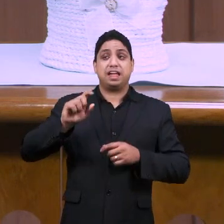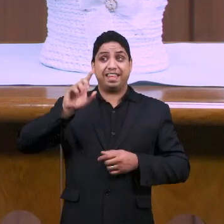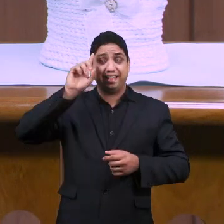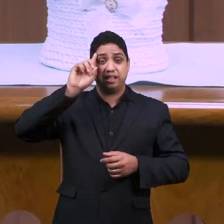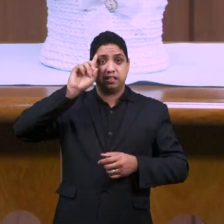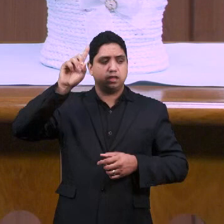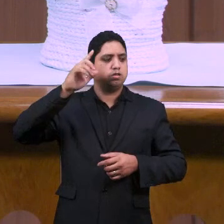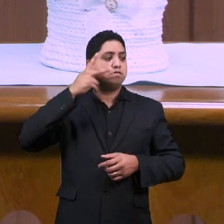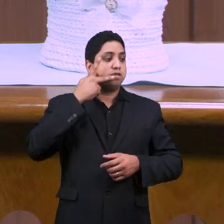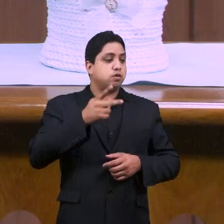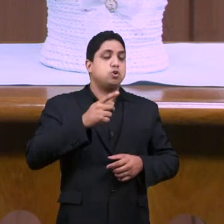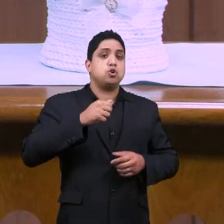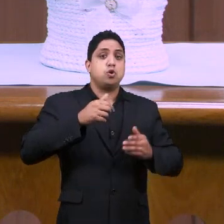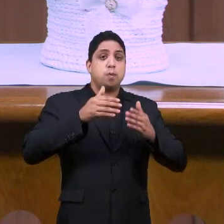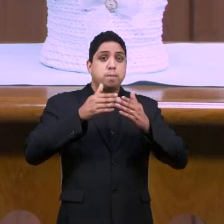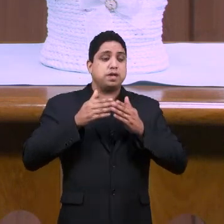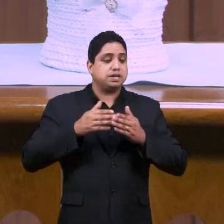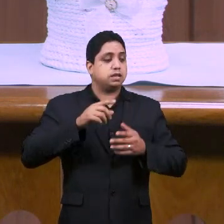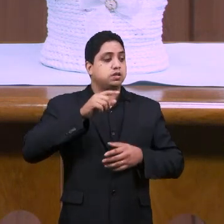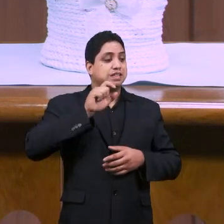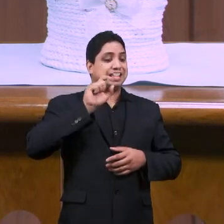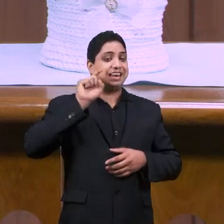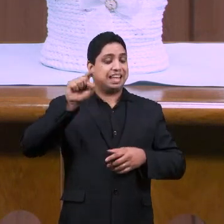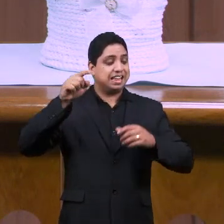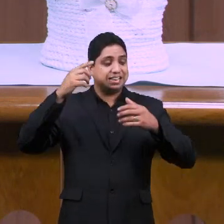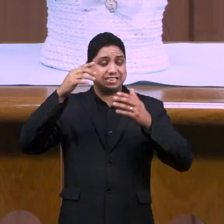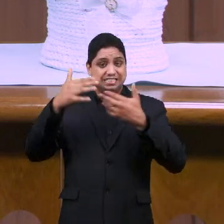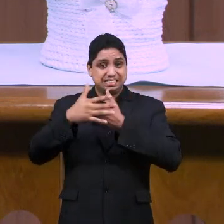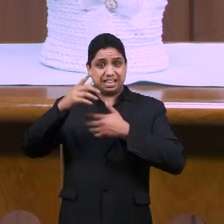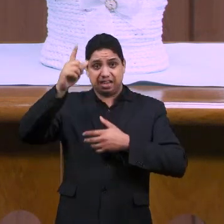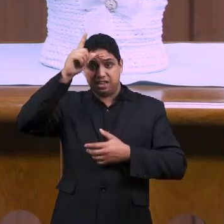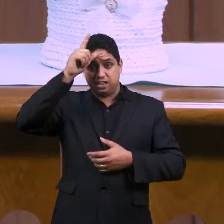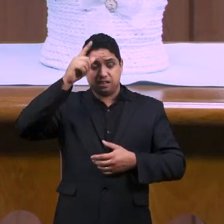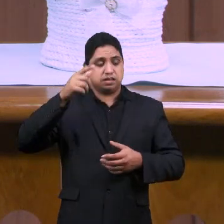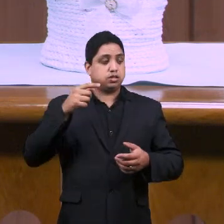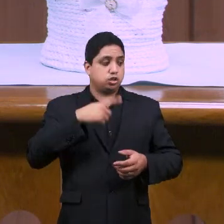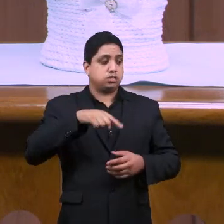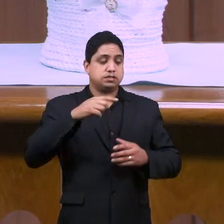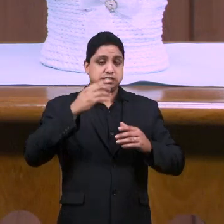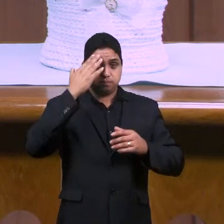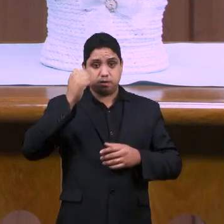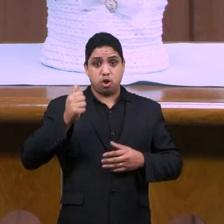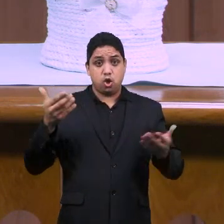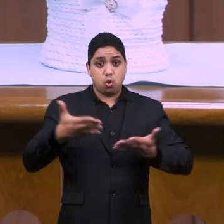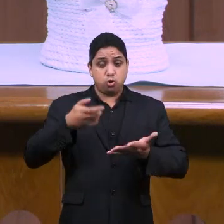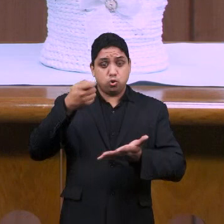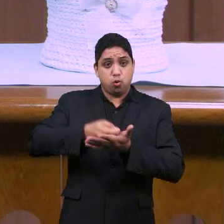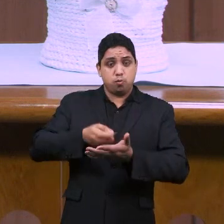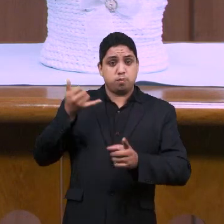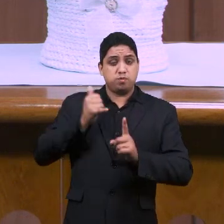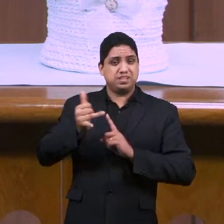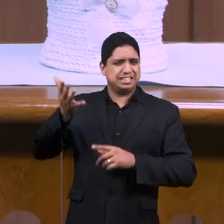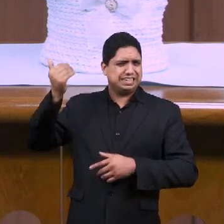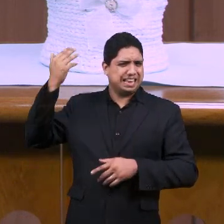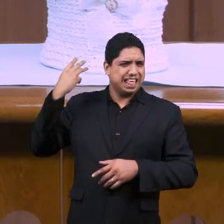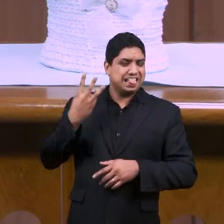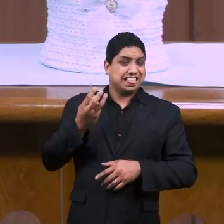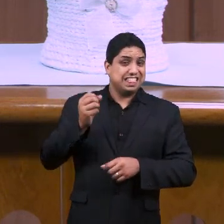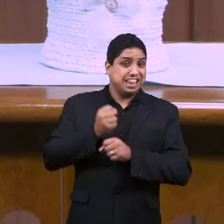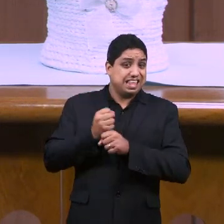à propos de Munich. Ainsi, mes frères, aujourd'hui s'accomplit une prophétie